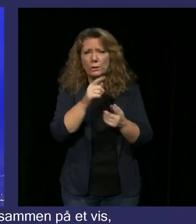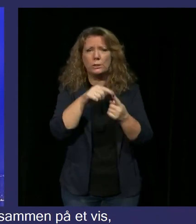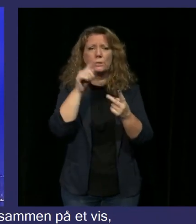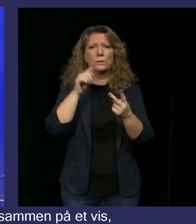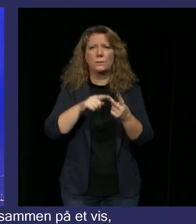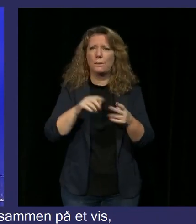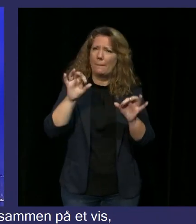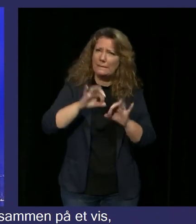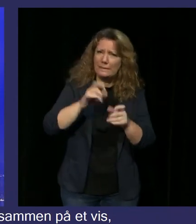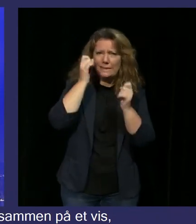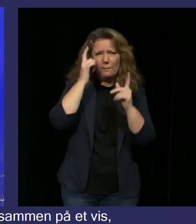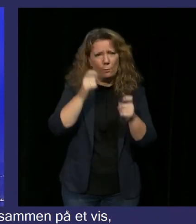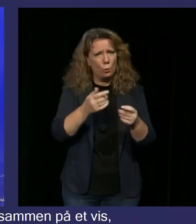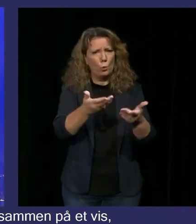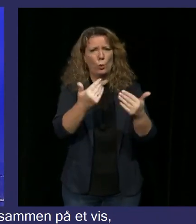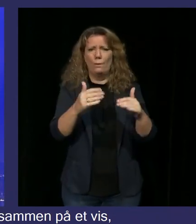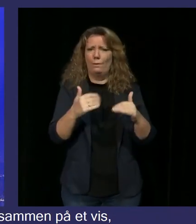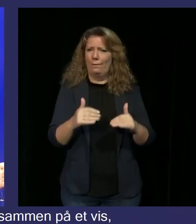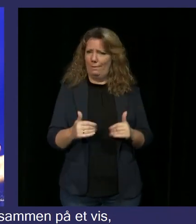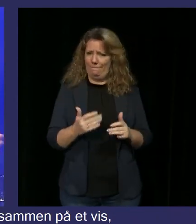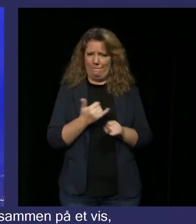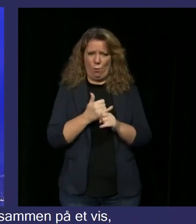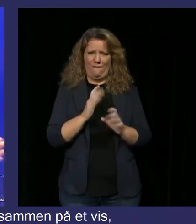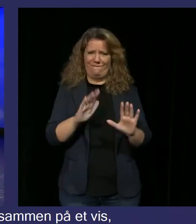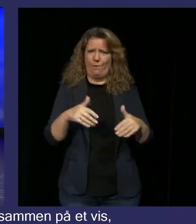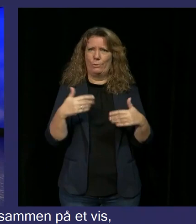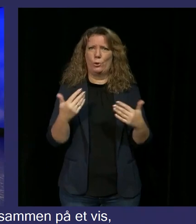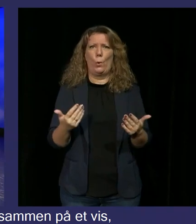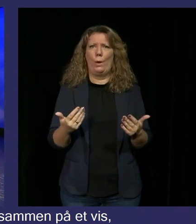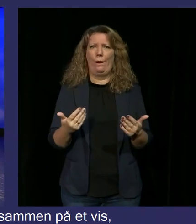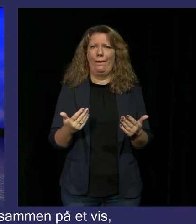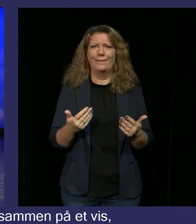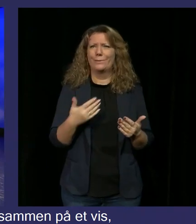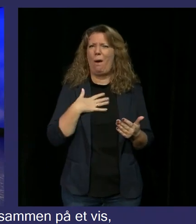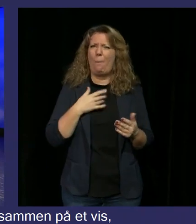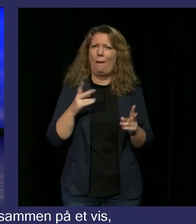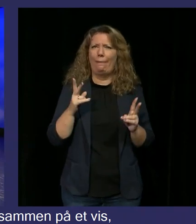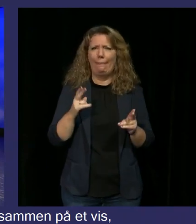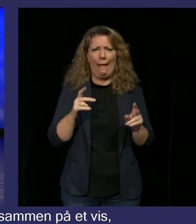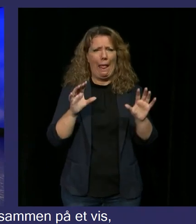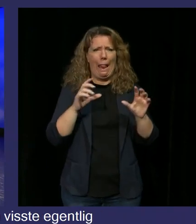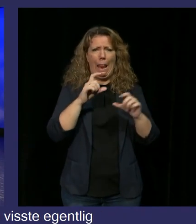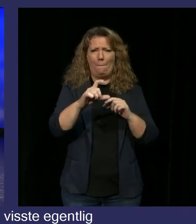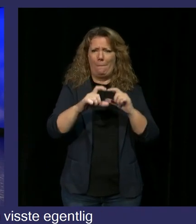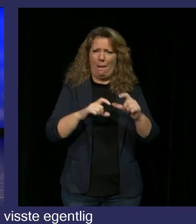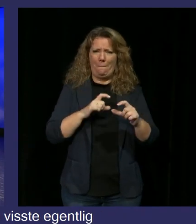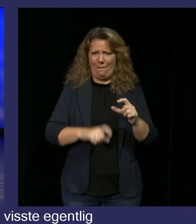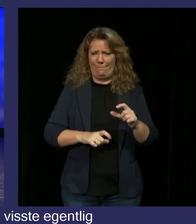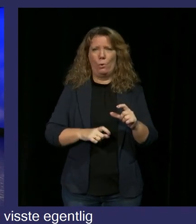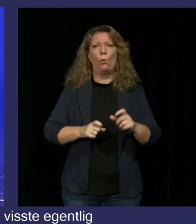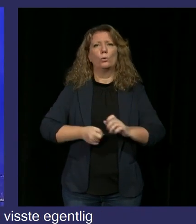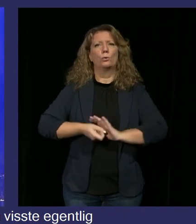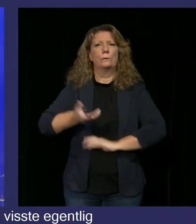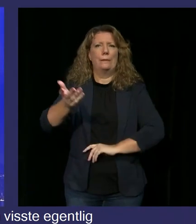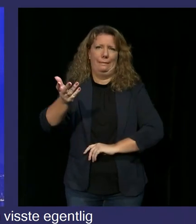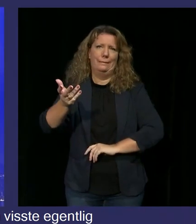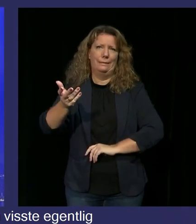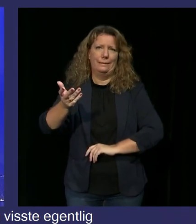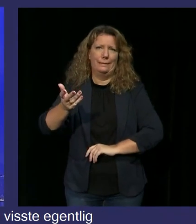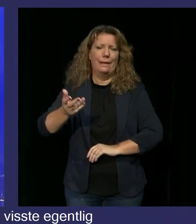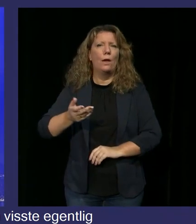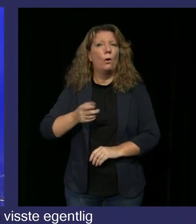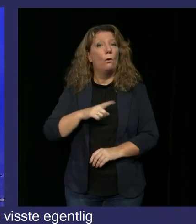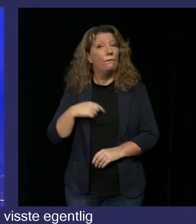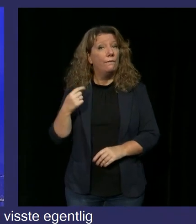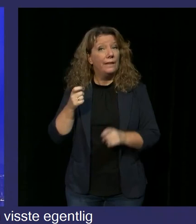som helhet, så har man bare lappet det sammen på et eller annet vis og sendt ut. Så vi oppdager jo at det var